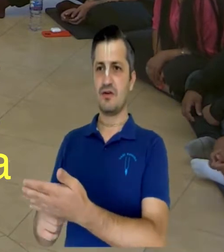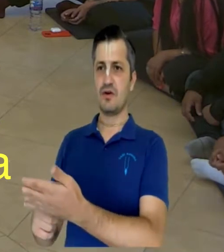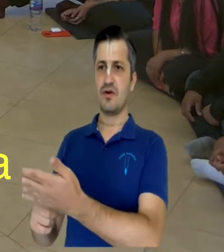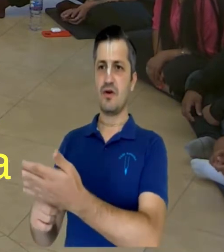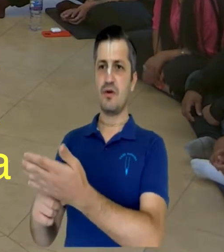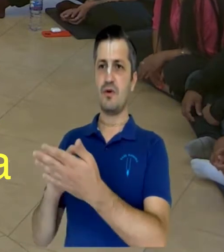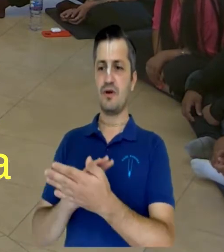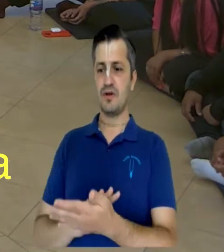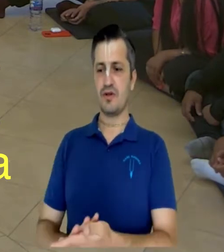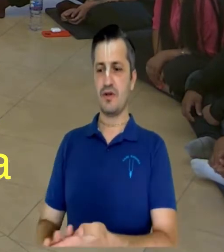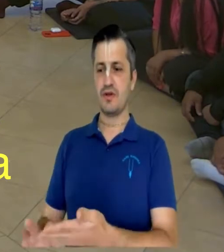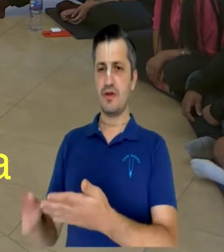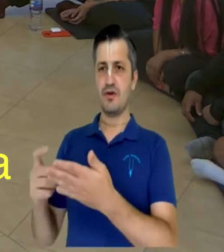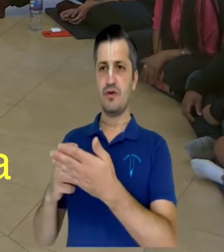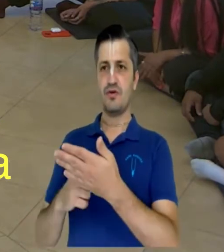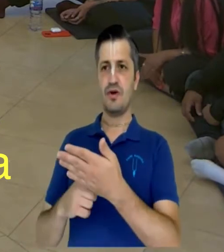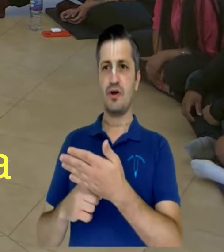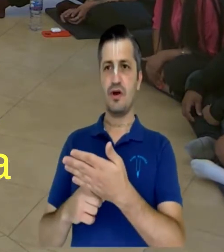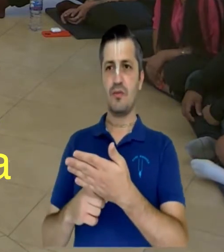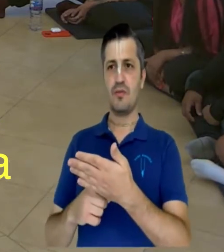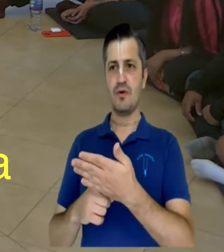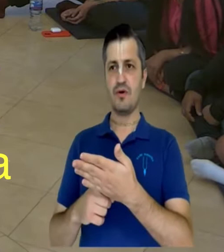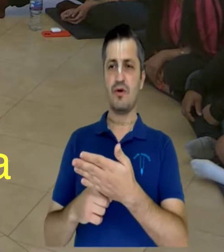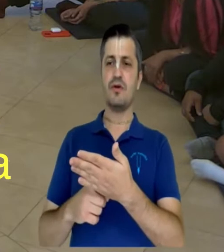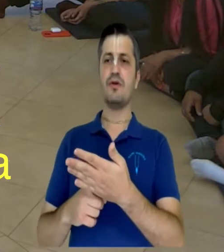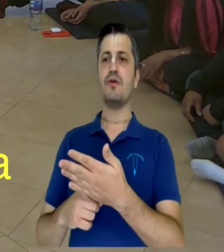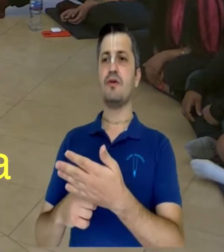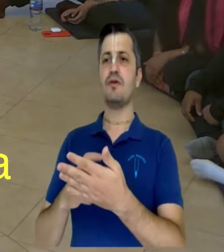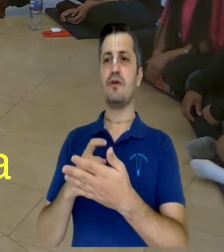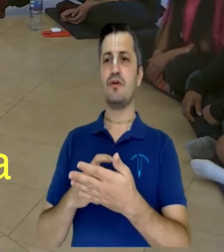Hare Rama, Hare Rama,